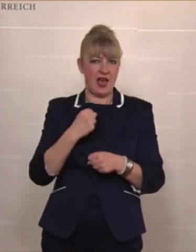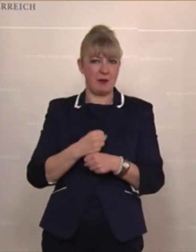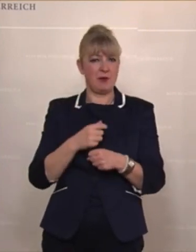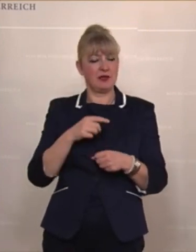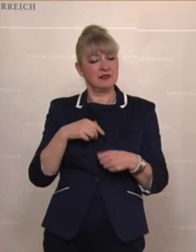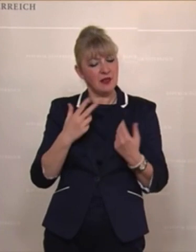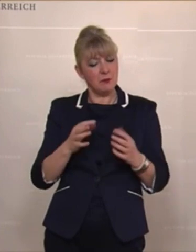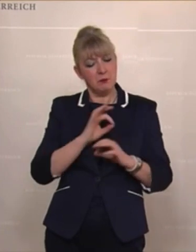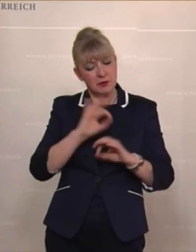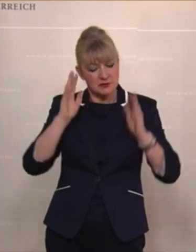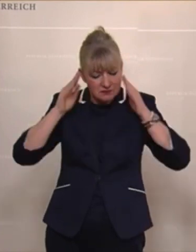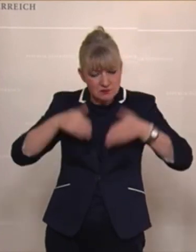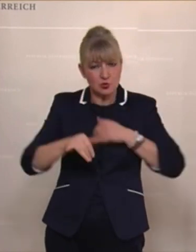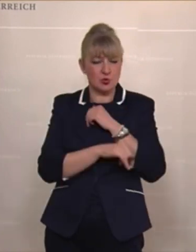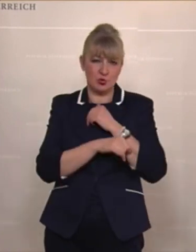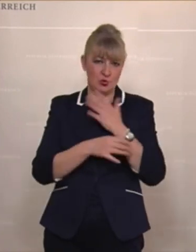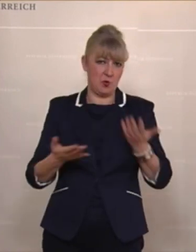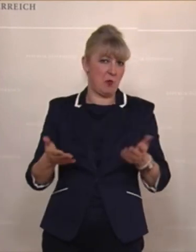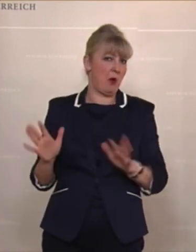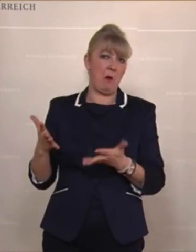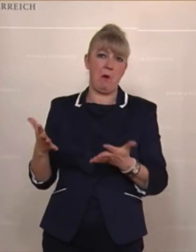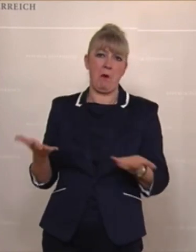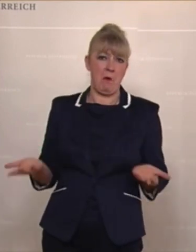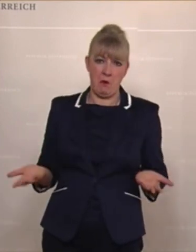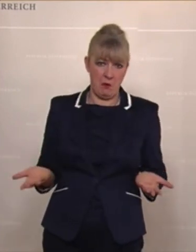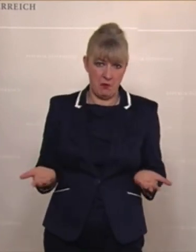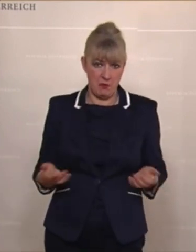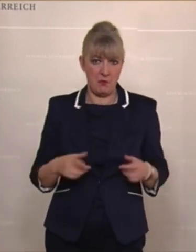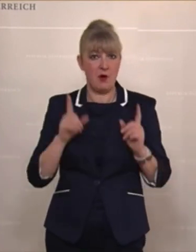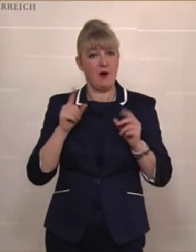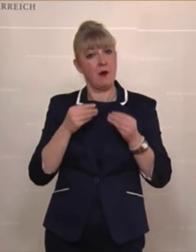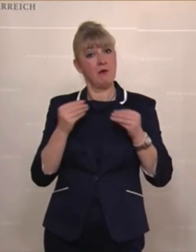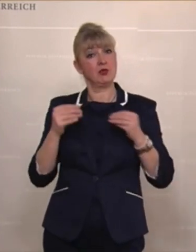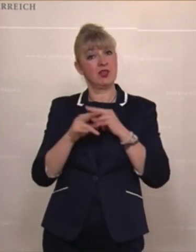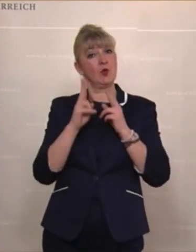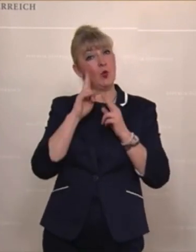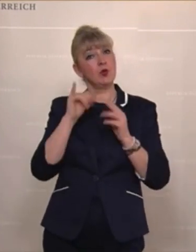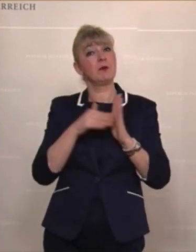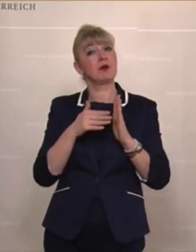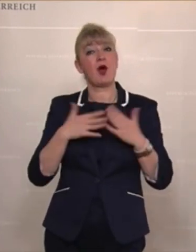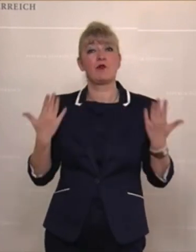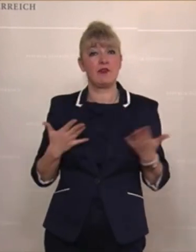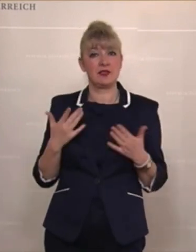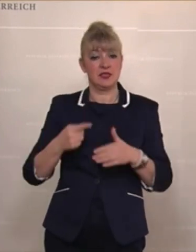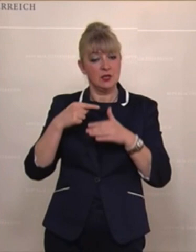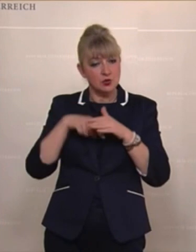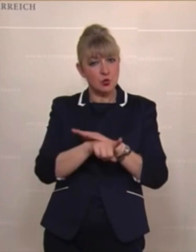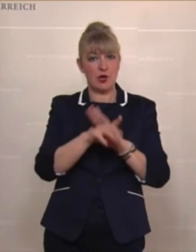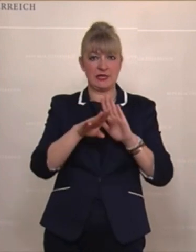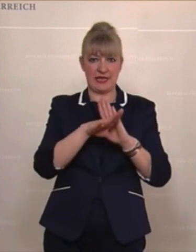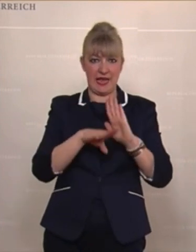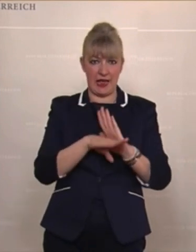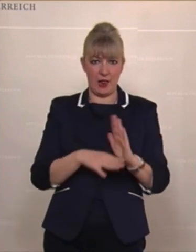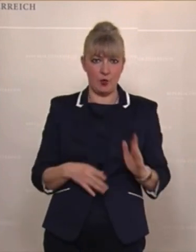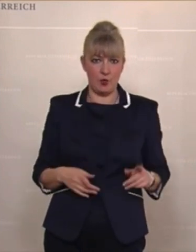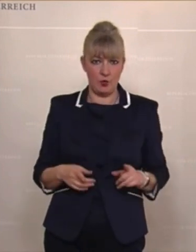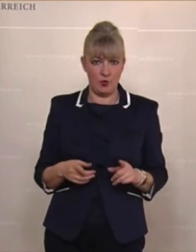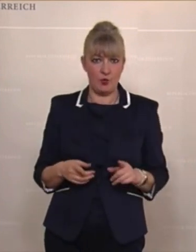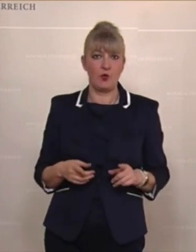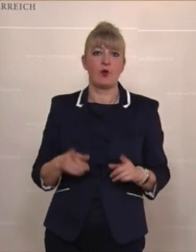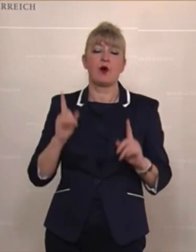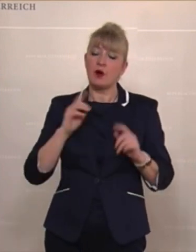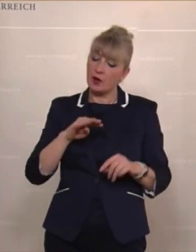voll aufs Studium konzentrieren können. Für moderne Universitäten braucht es Zugangsregelungen,